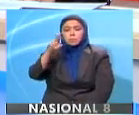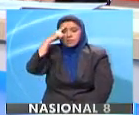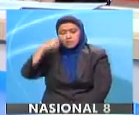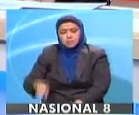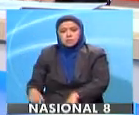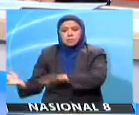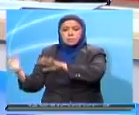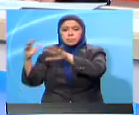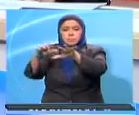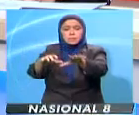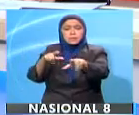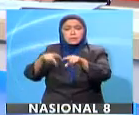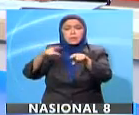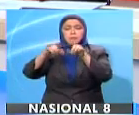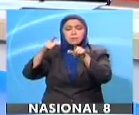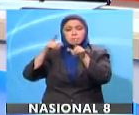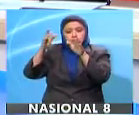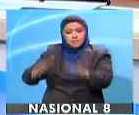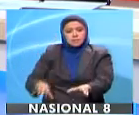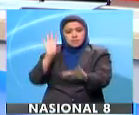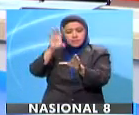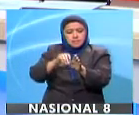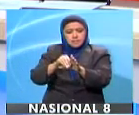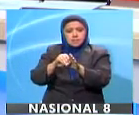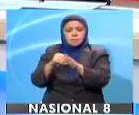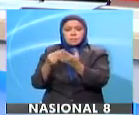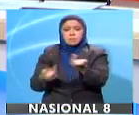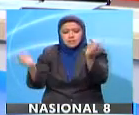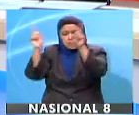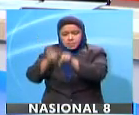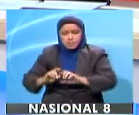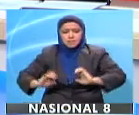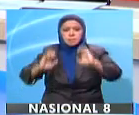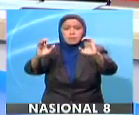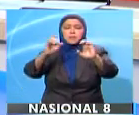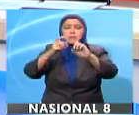penduduk yang terjejas akibat bencana seperti tanah runtuh dan gempa